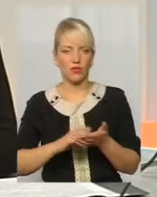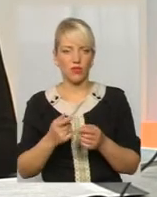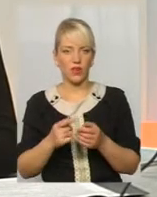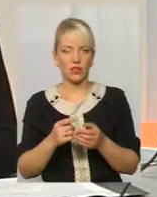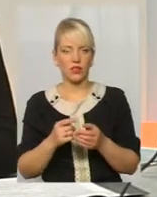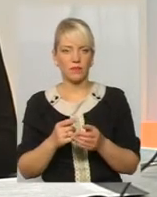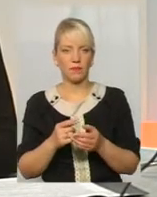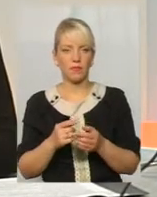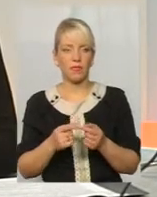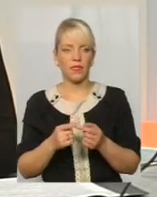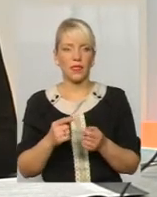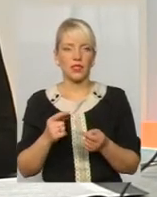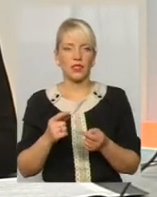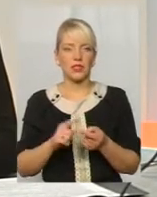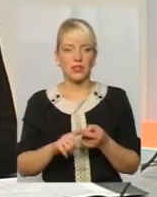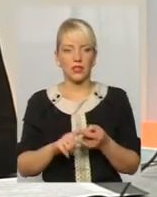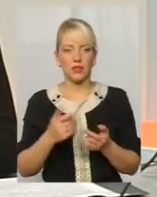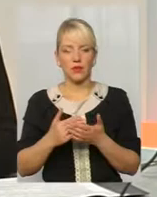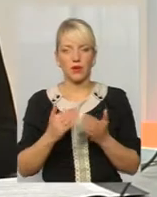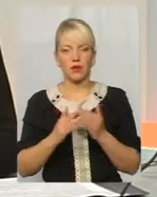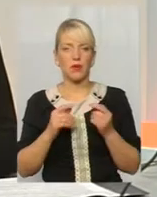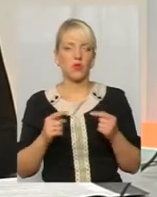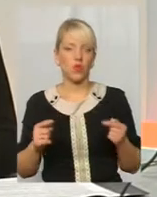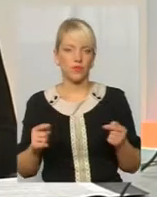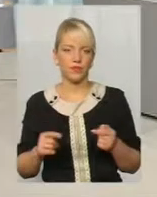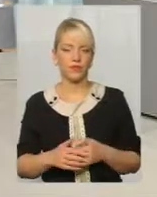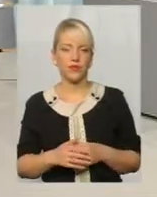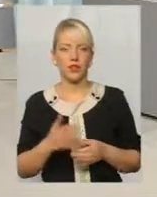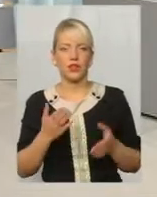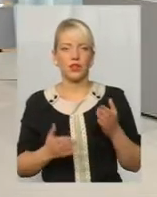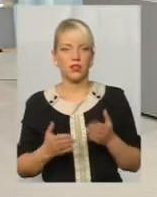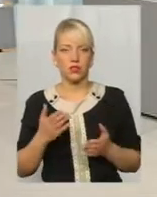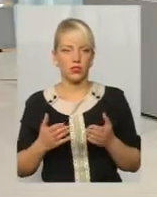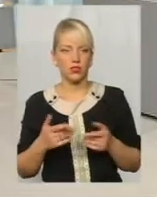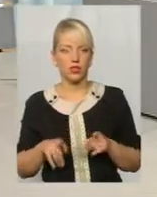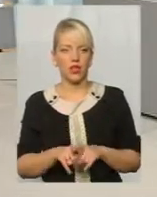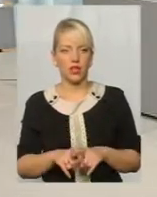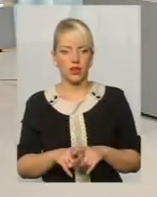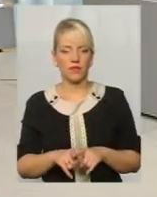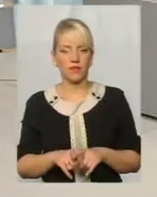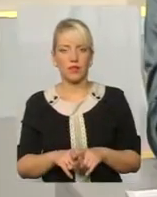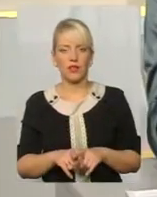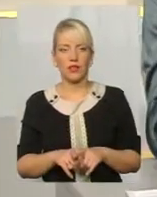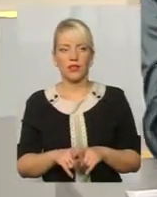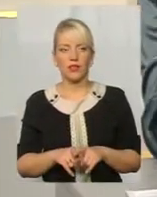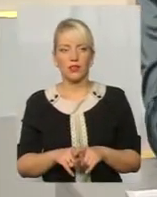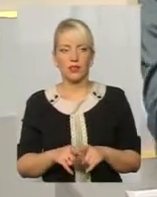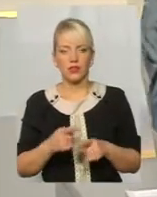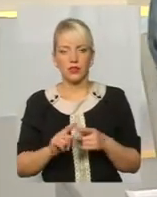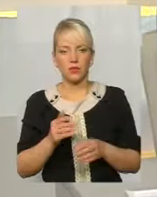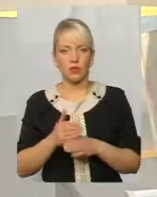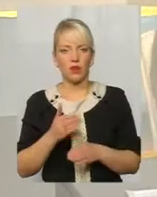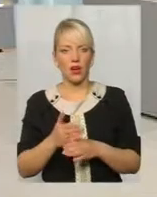місцем власне його, наприклад, нерухомого майна. Тобто, по суті, отака демонополізація, вона і сприяє,